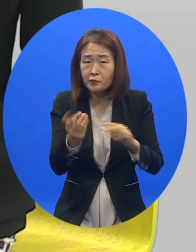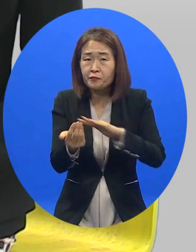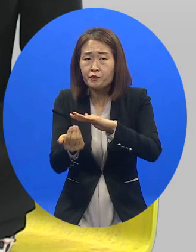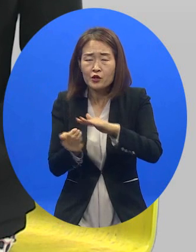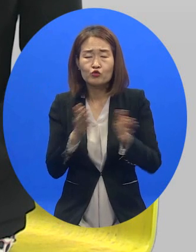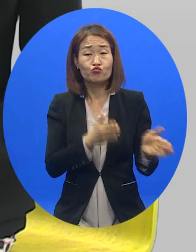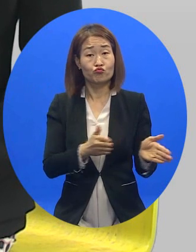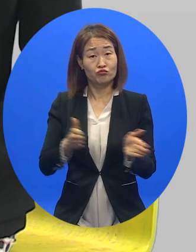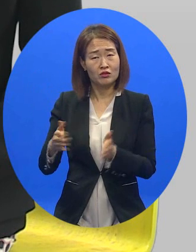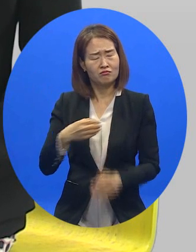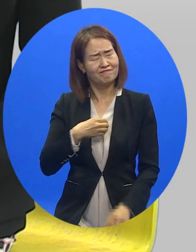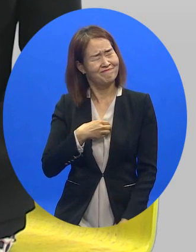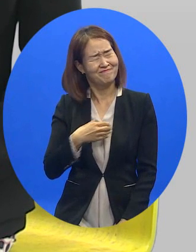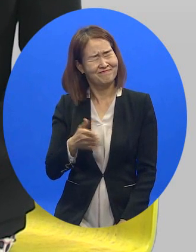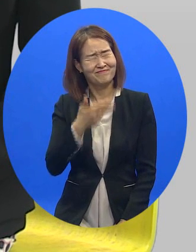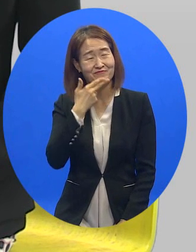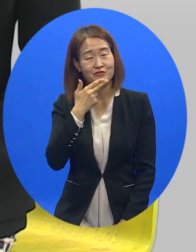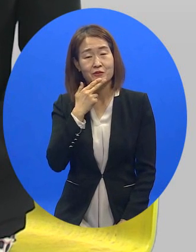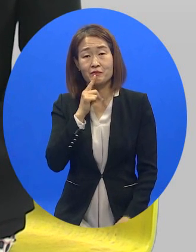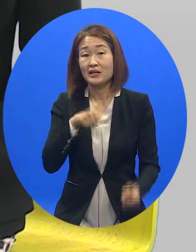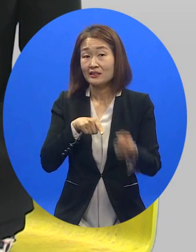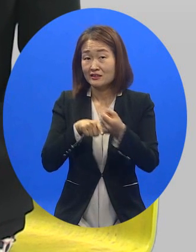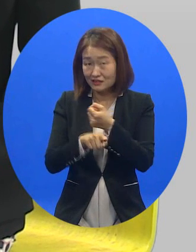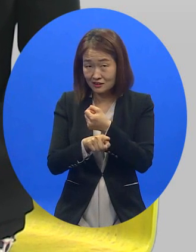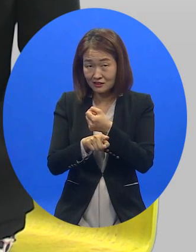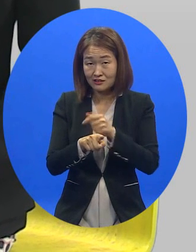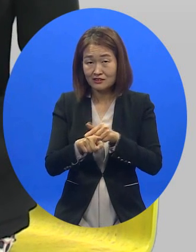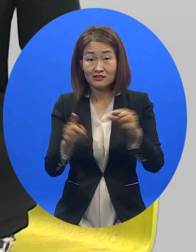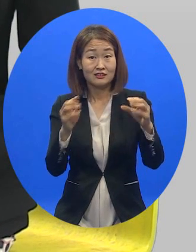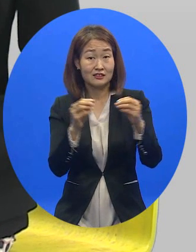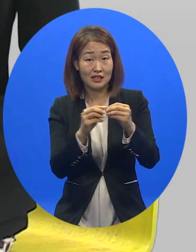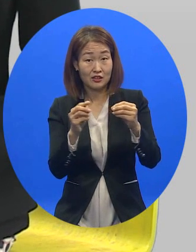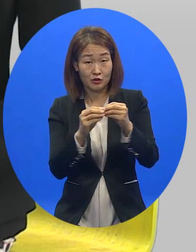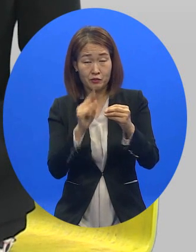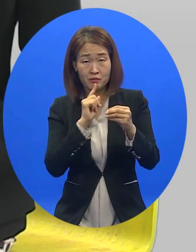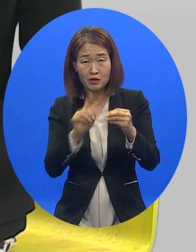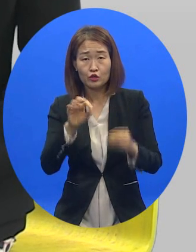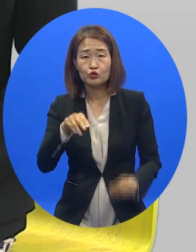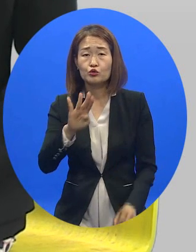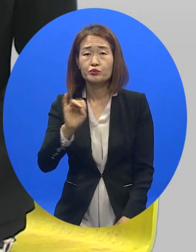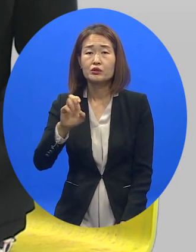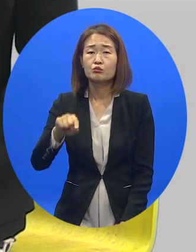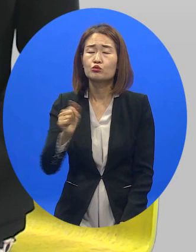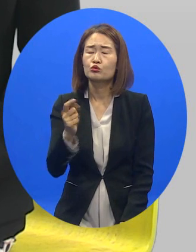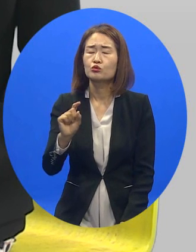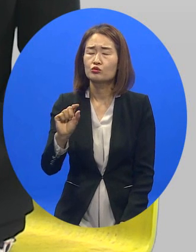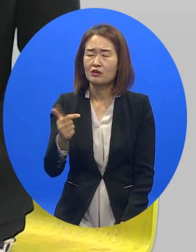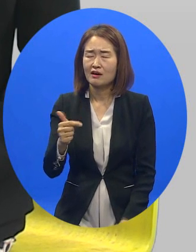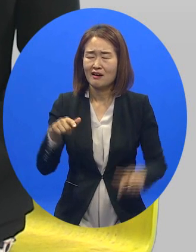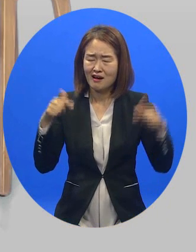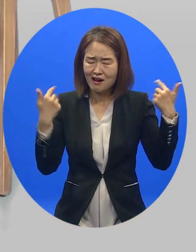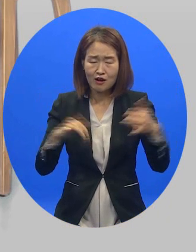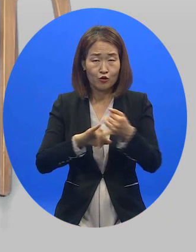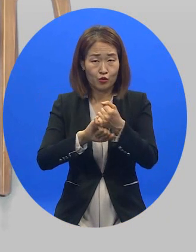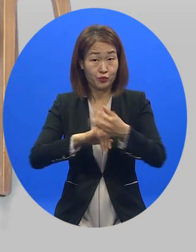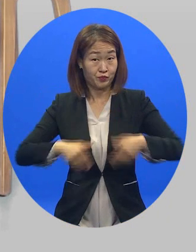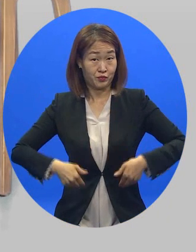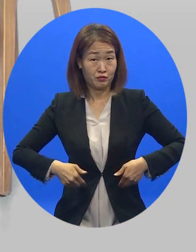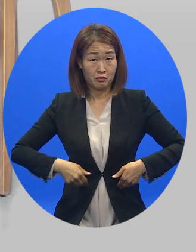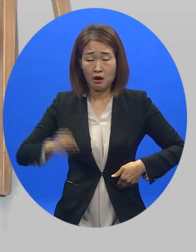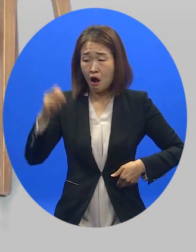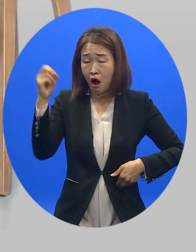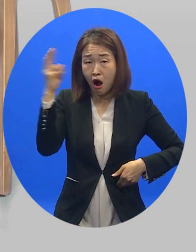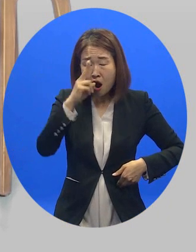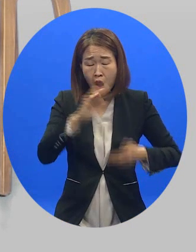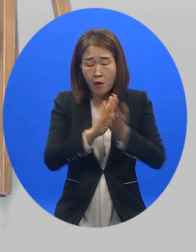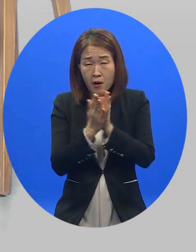미리 준비해두면 걱정이 없다는 뜻의 유비무환은 기상에도 예외 없이 적용되는 사자성어입니다. 갑작스러운